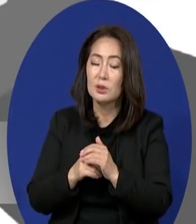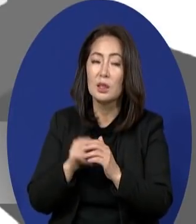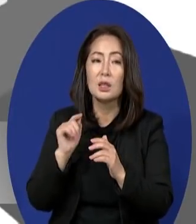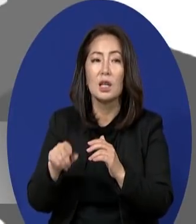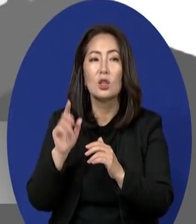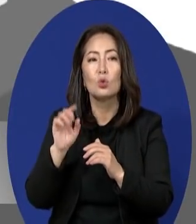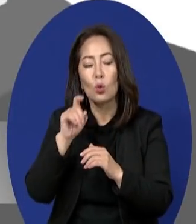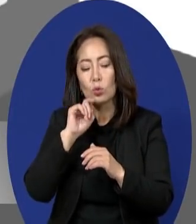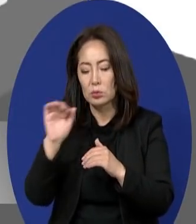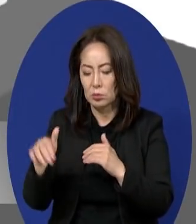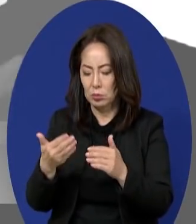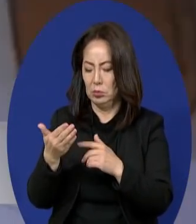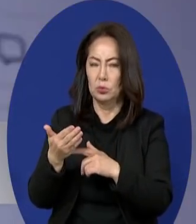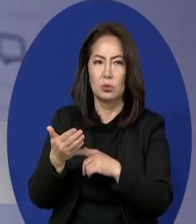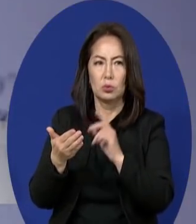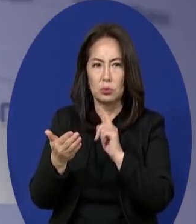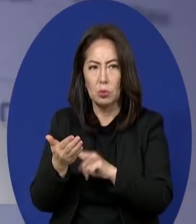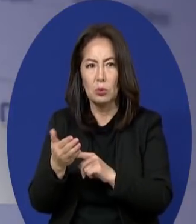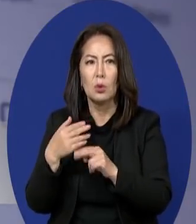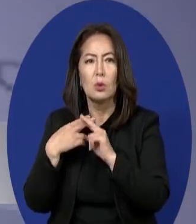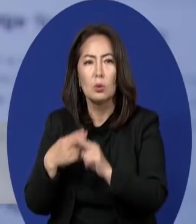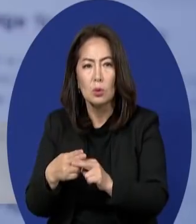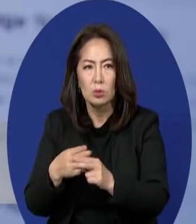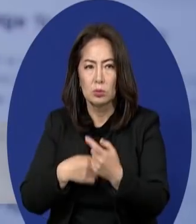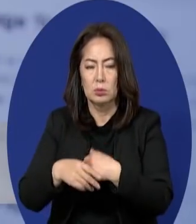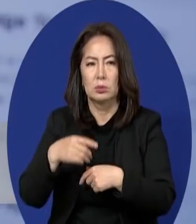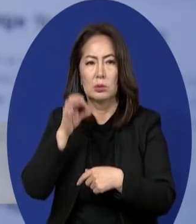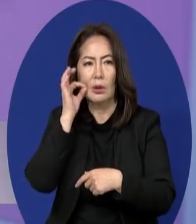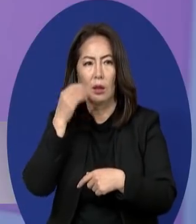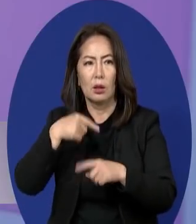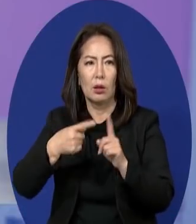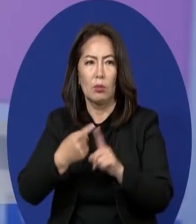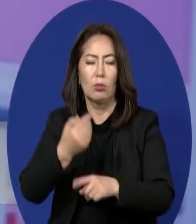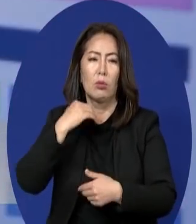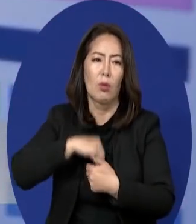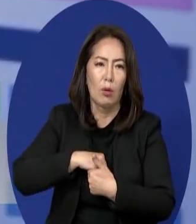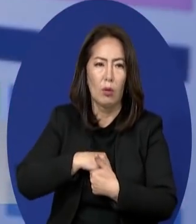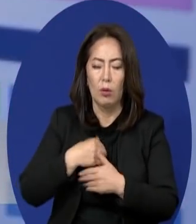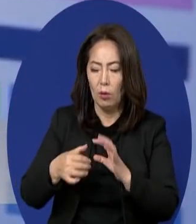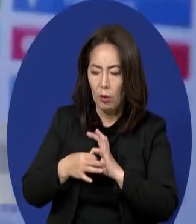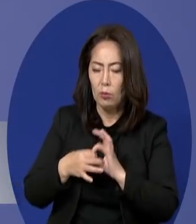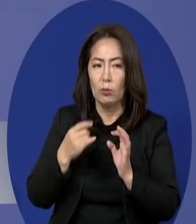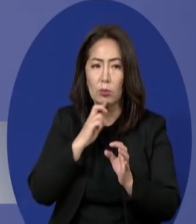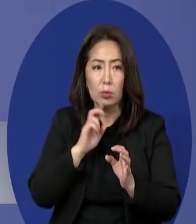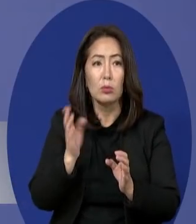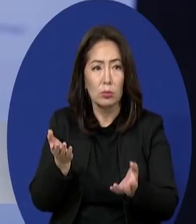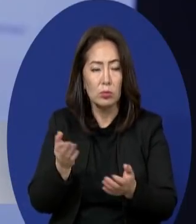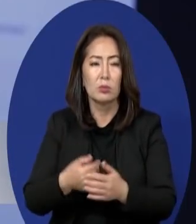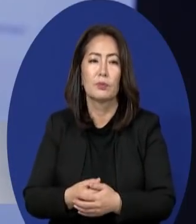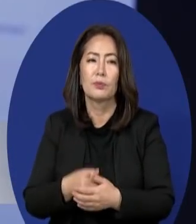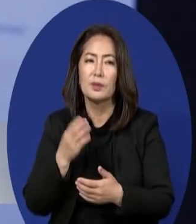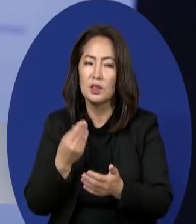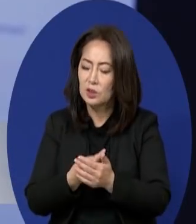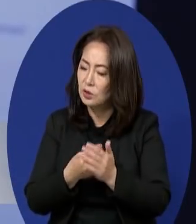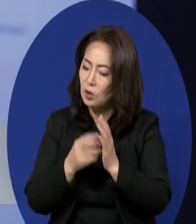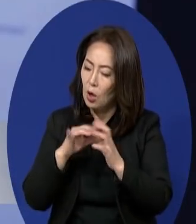Энгийн нэгэн хүсэлт мэт боловч хүлэн зөвшөөрч тусалсан хүн заллингийн гэмтрэгийн хохирогч эсвэл холбогдогч болох эрсдэл нэмэгдэх болжээ.